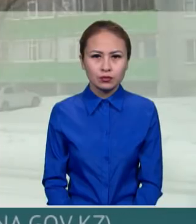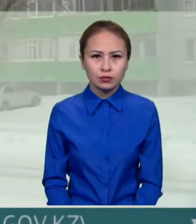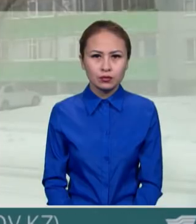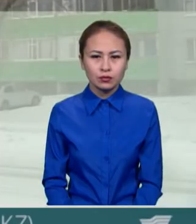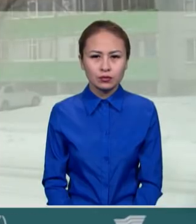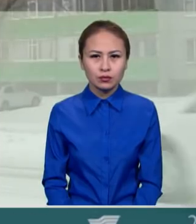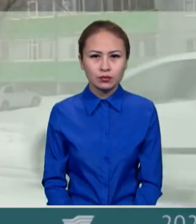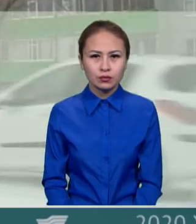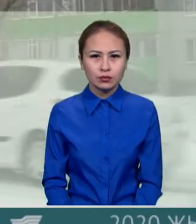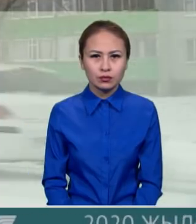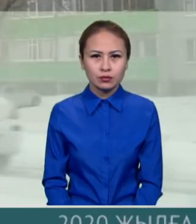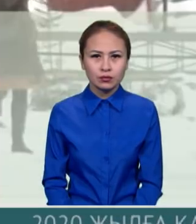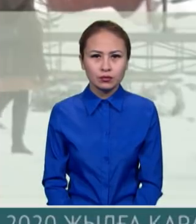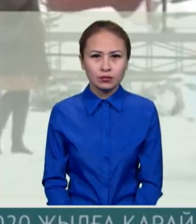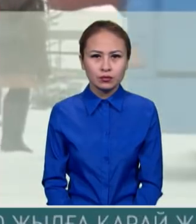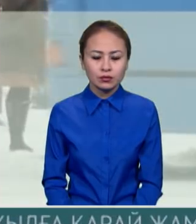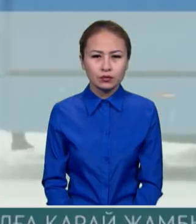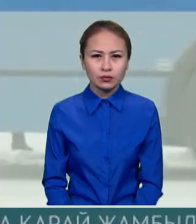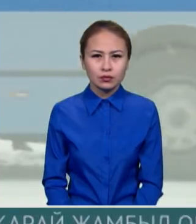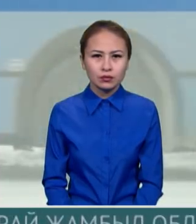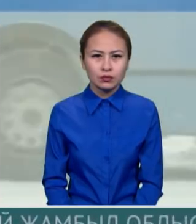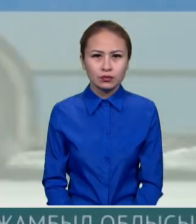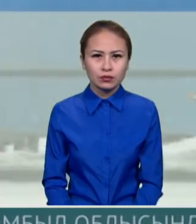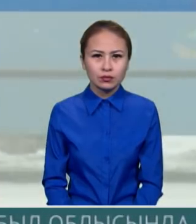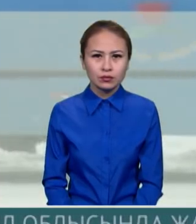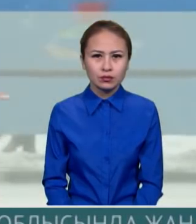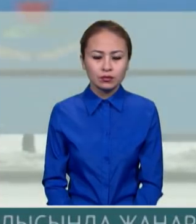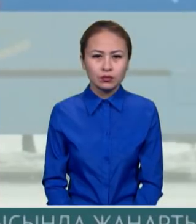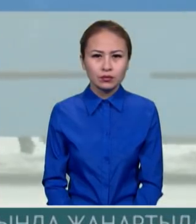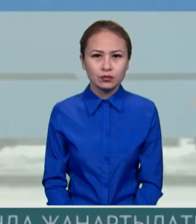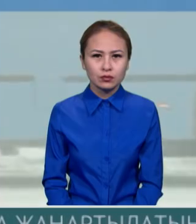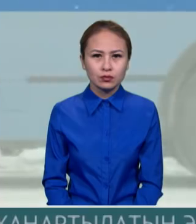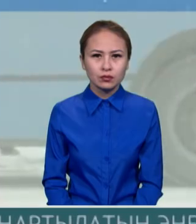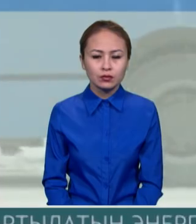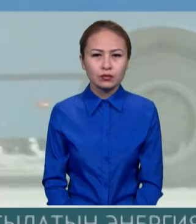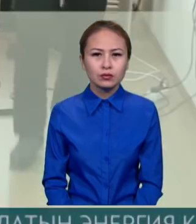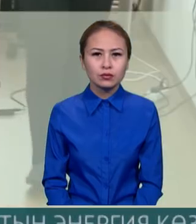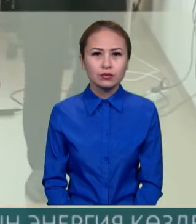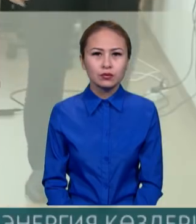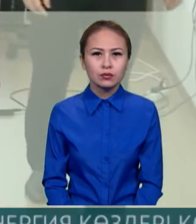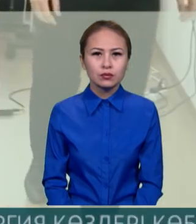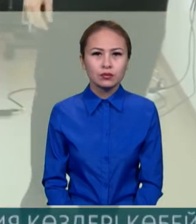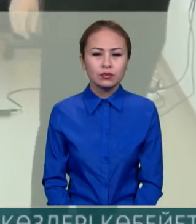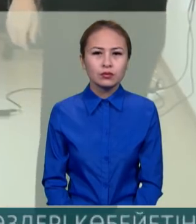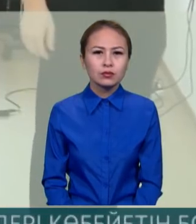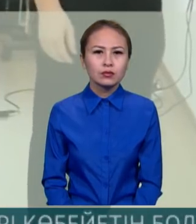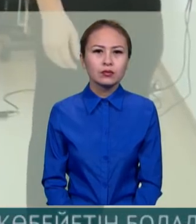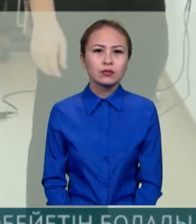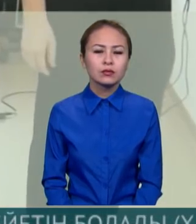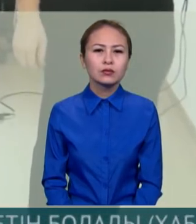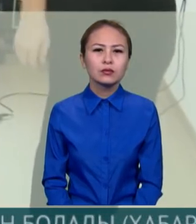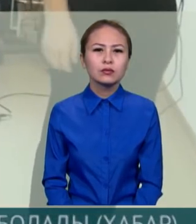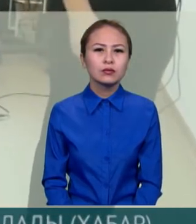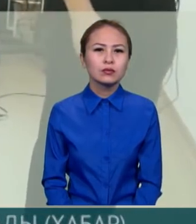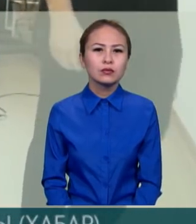дейін жергілікті бүлдіршіндер көршілес аудандарда орналасқан мектептерге қатынап оқитын болатын. Сәйкесінше үш ауысыммен білім алуға мәжбүр болып жүр.